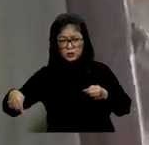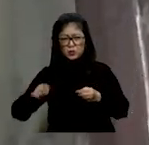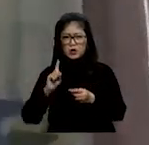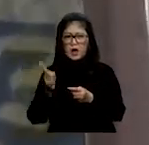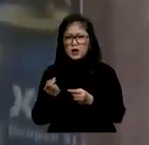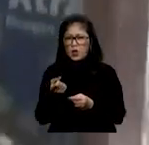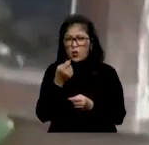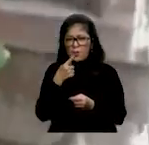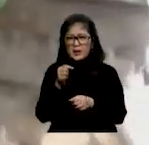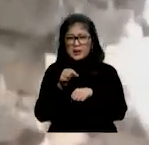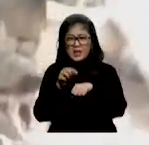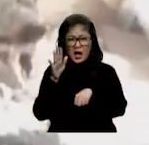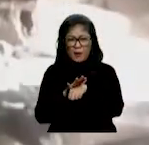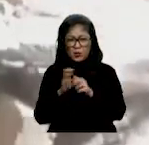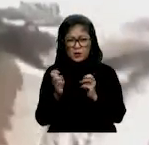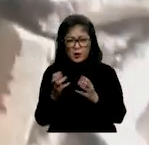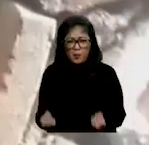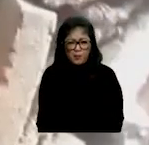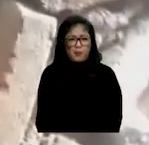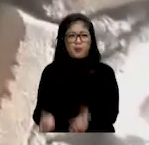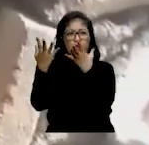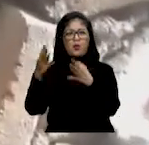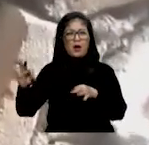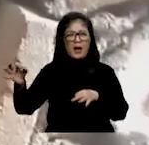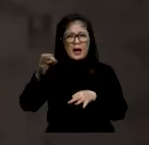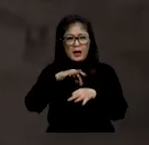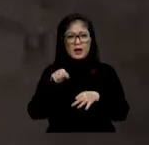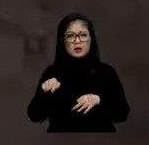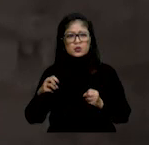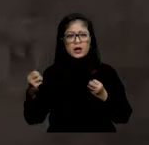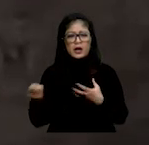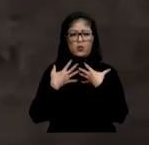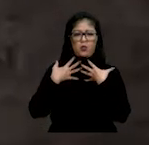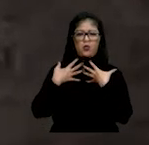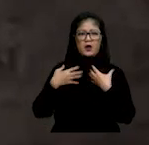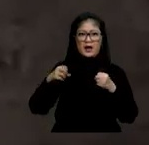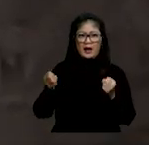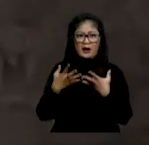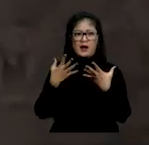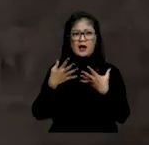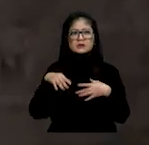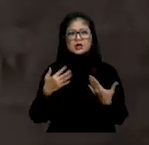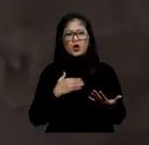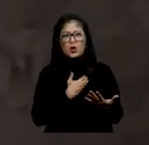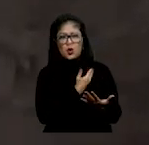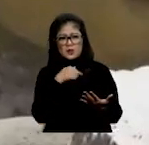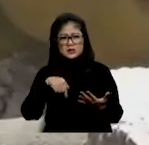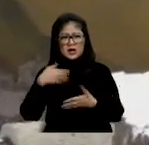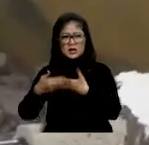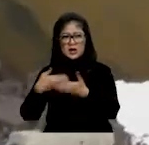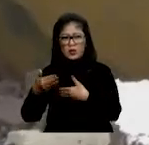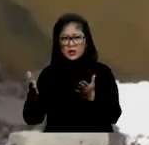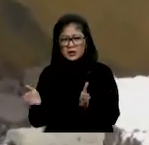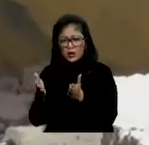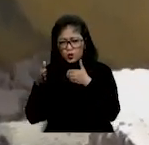menyelamatkan obat nyamuk dan tiba-tiba saja terjadi ledakan besarnya api dengan cepat menyambar tubuh korban korban saat ini masih